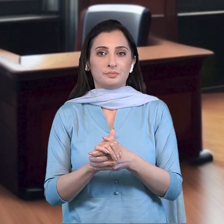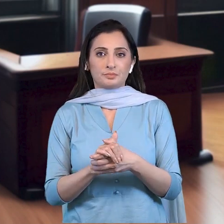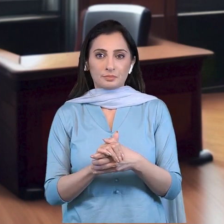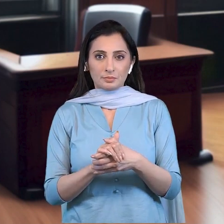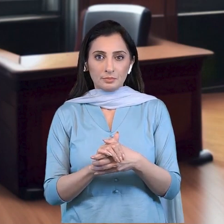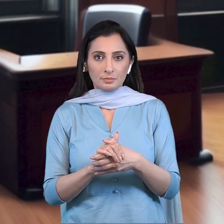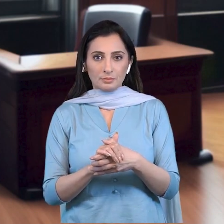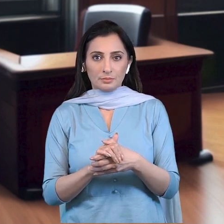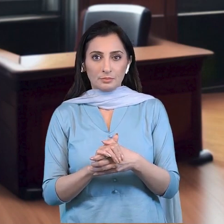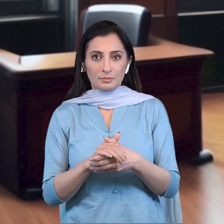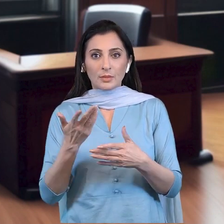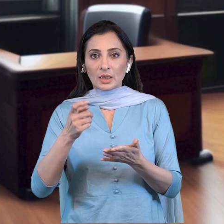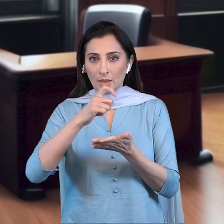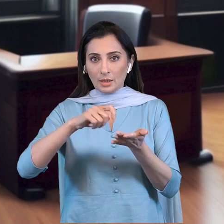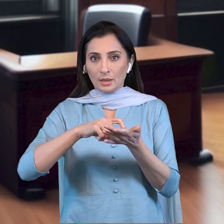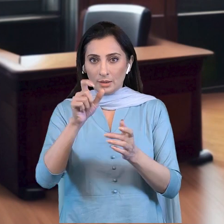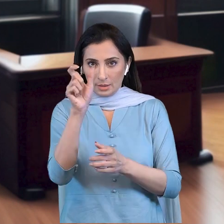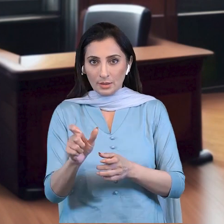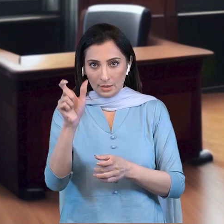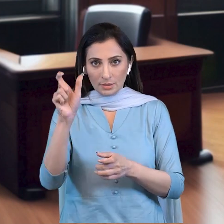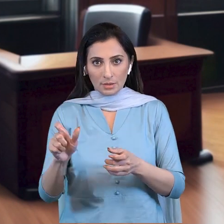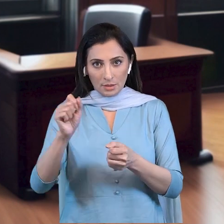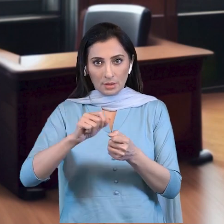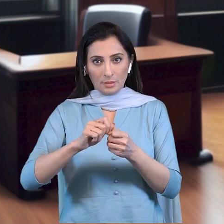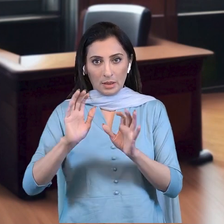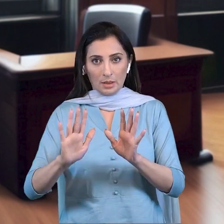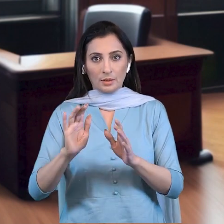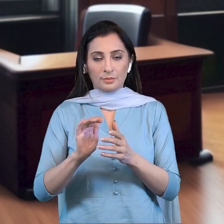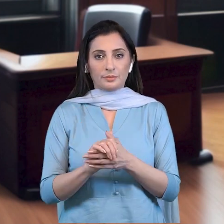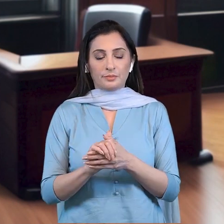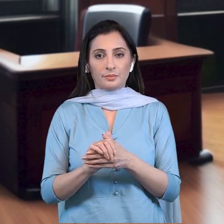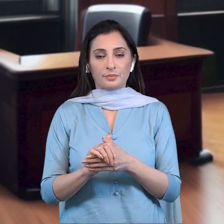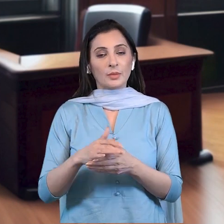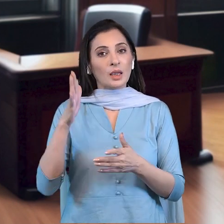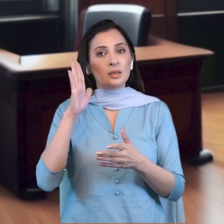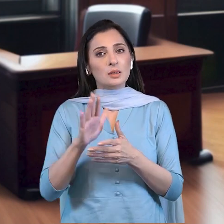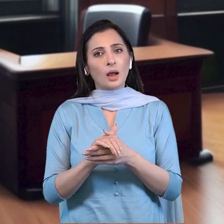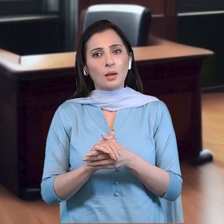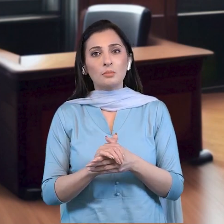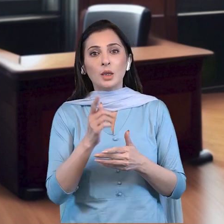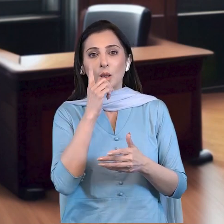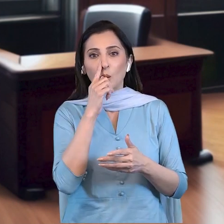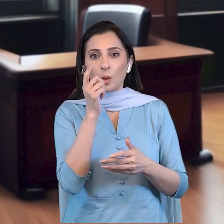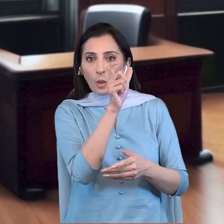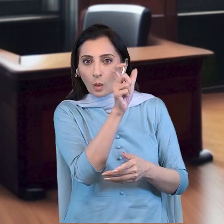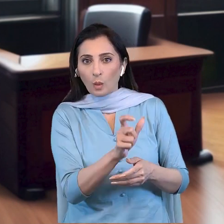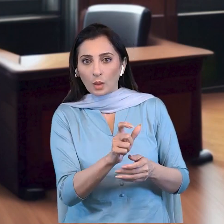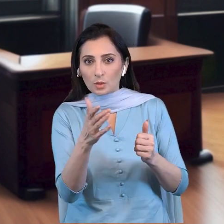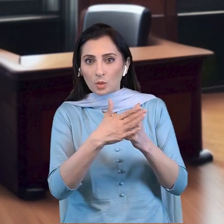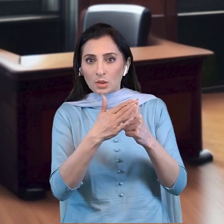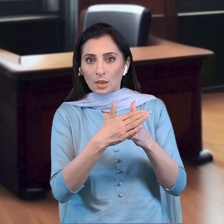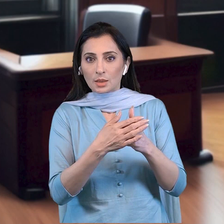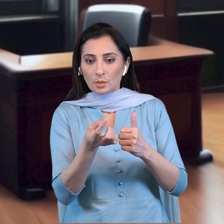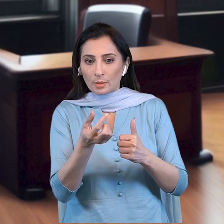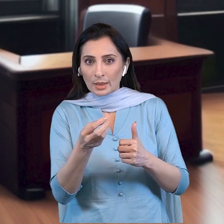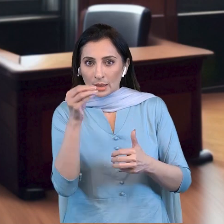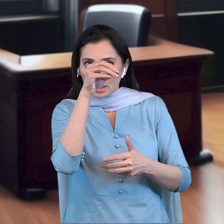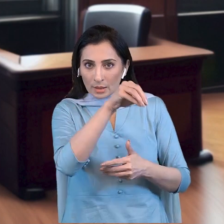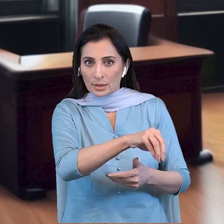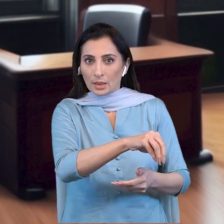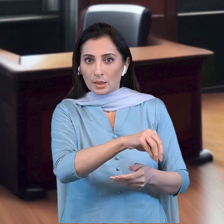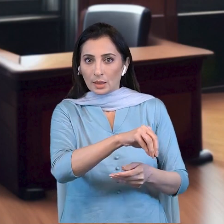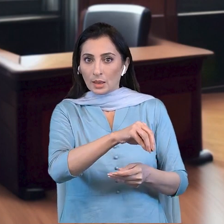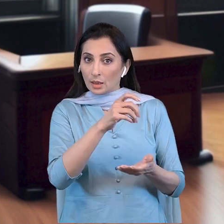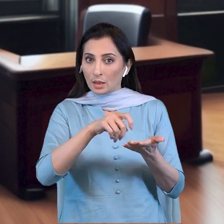جو سب سے امپورٹنٹ پوائنٹ ہے حق مہر کا۔ دیکھیں، کوئی بھی کانٹریکٹ ہوتا ہے